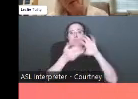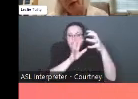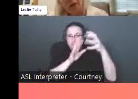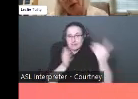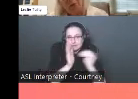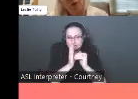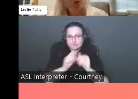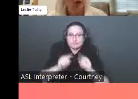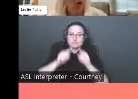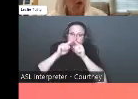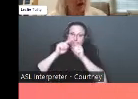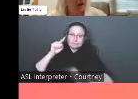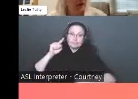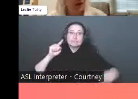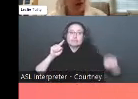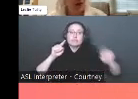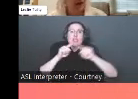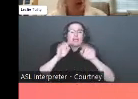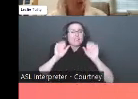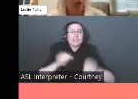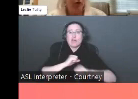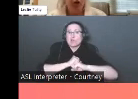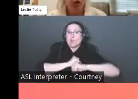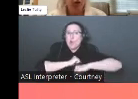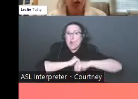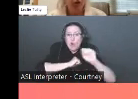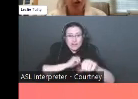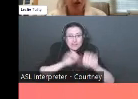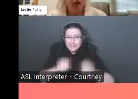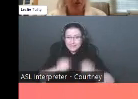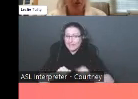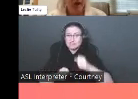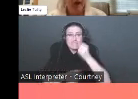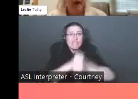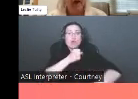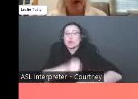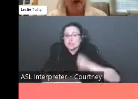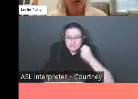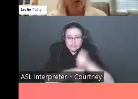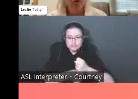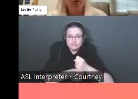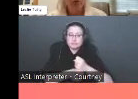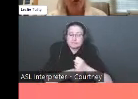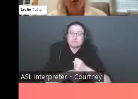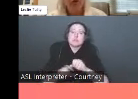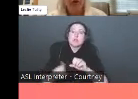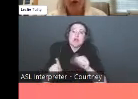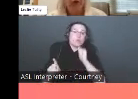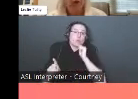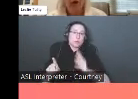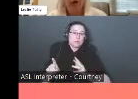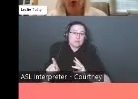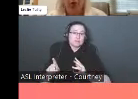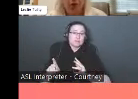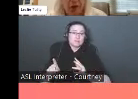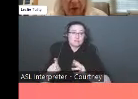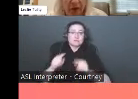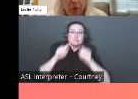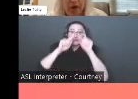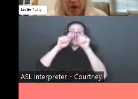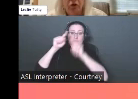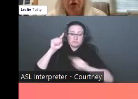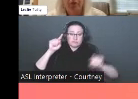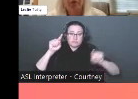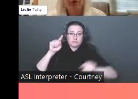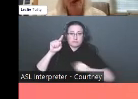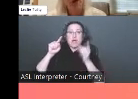la tension resurvient et le cycle peut être très long. Cela peut durer des années, par exemple. Et d'autres femmes ont mentionné qu'il